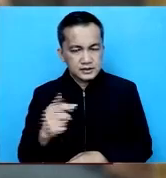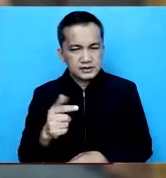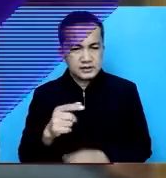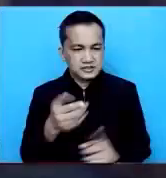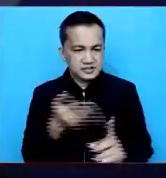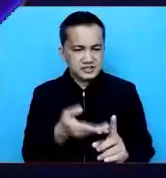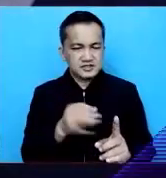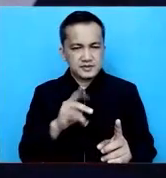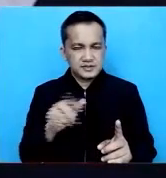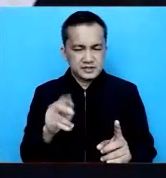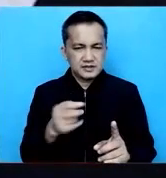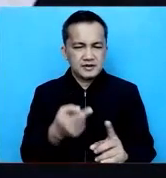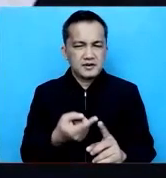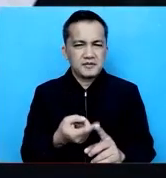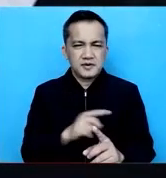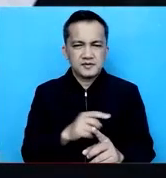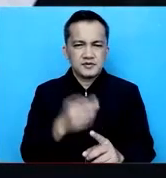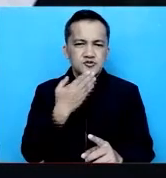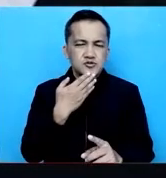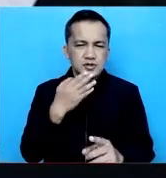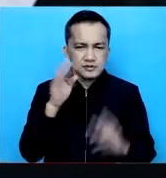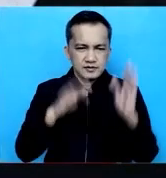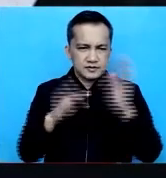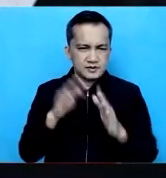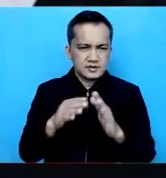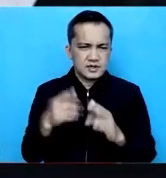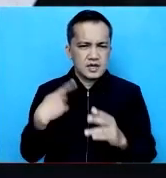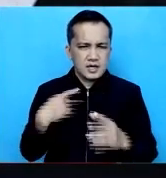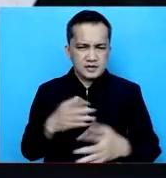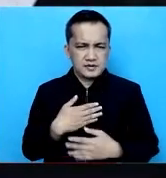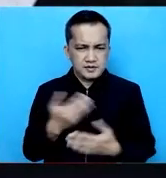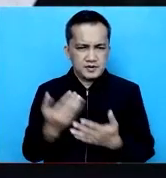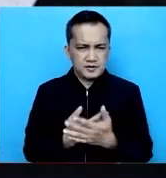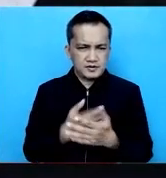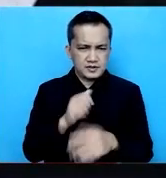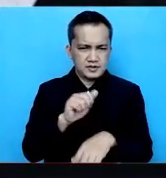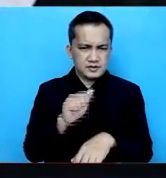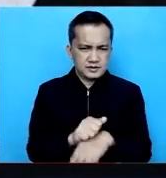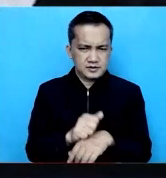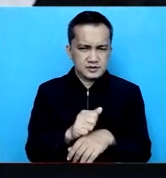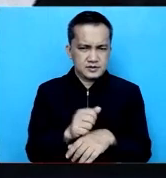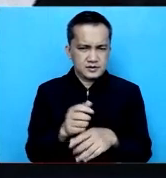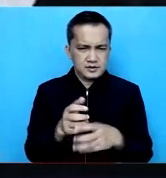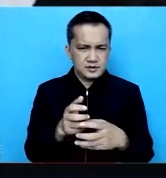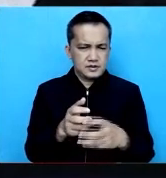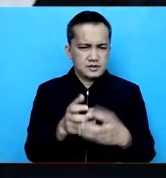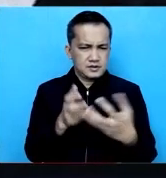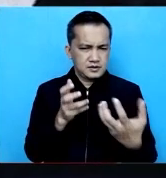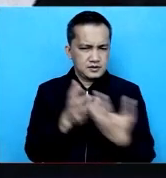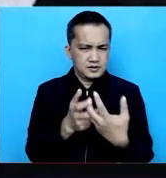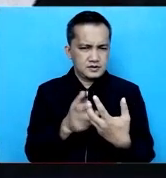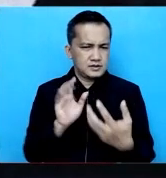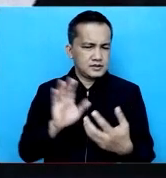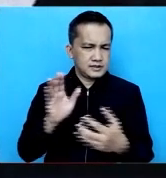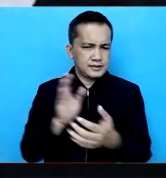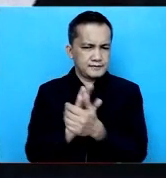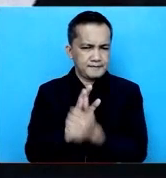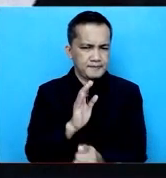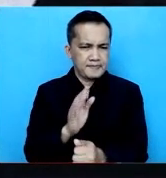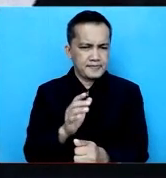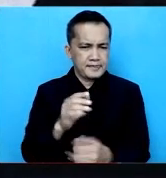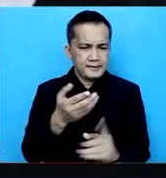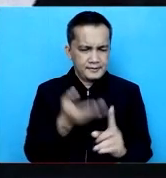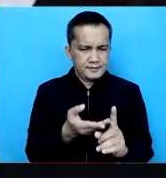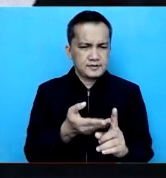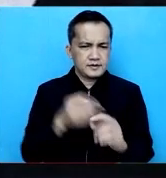fiasco. Ang sabi ni Sebastian, masaya siya sa bago niyang assignment. Nalilinya raw ito sa kanyang expertise. Umaasa rin si Sebastian